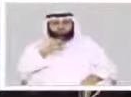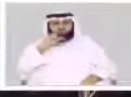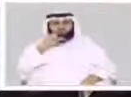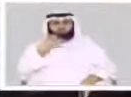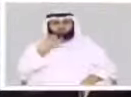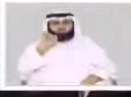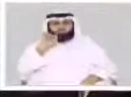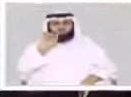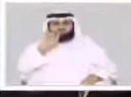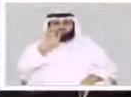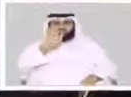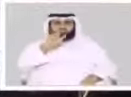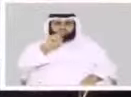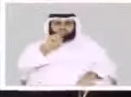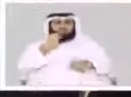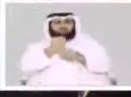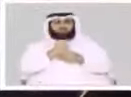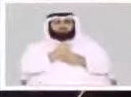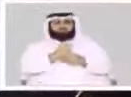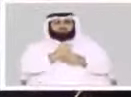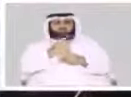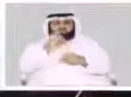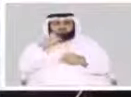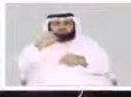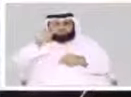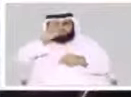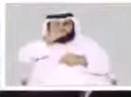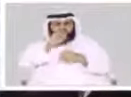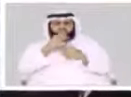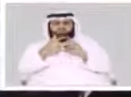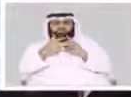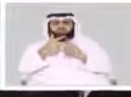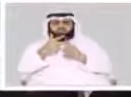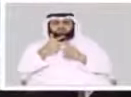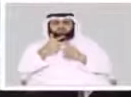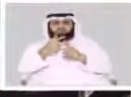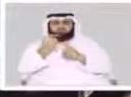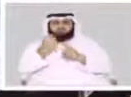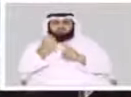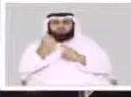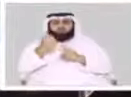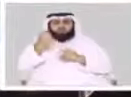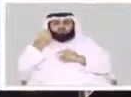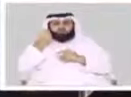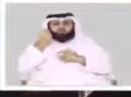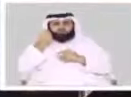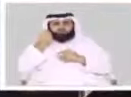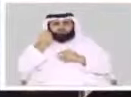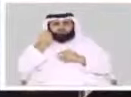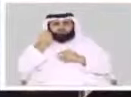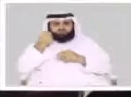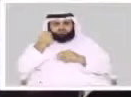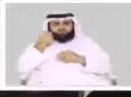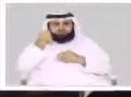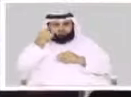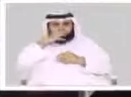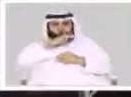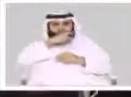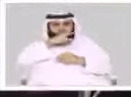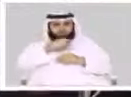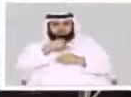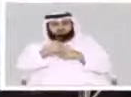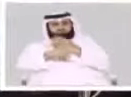والأزلام رجس من عمل الشيطان. بجتنبه. المقصد الثالث حفظ المال. نعم. ولهذا جاء حد السرقة جميل.